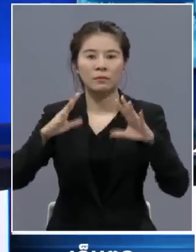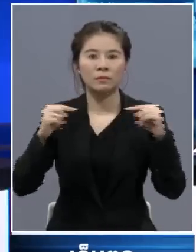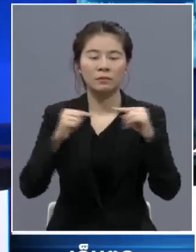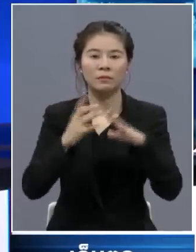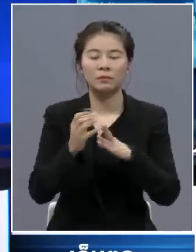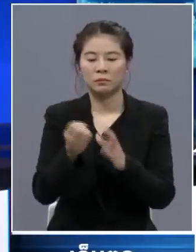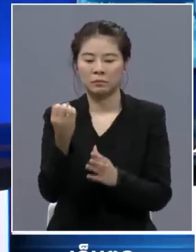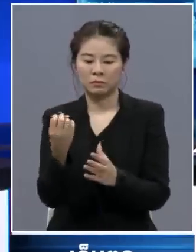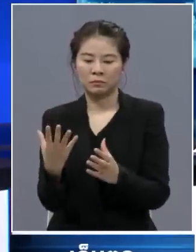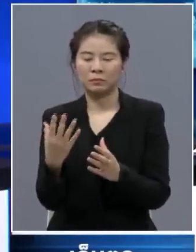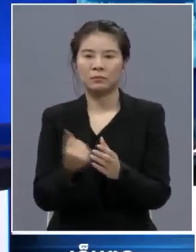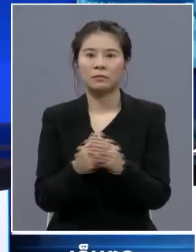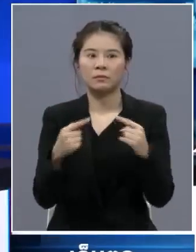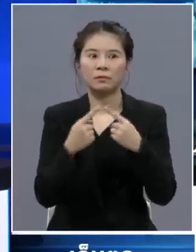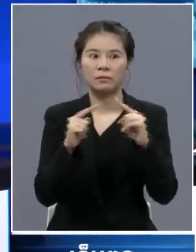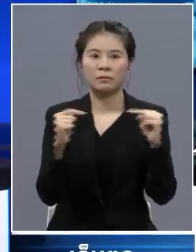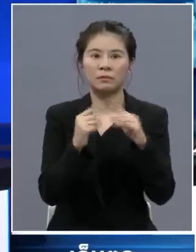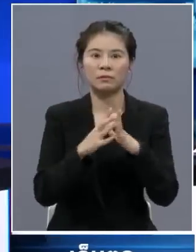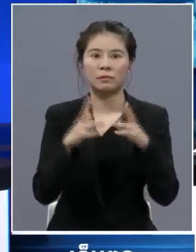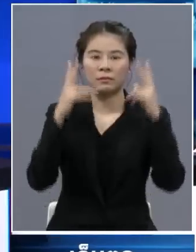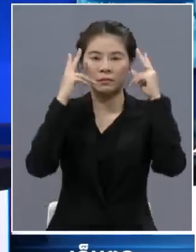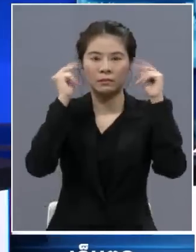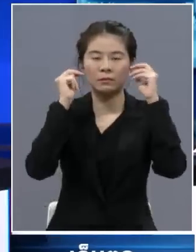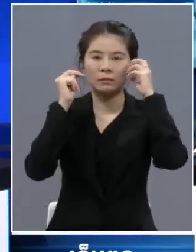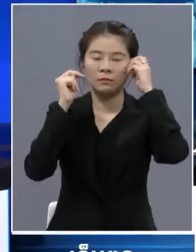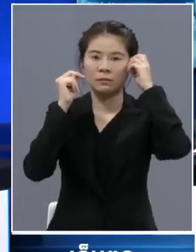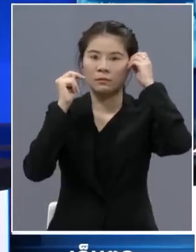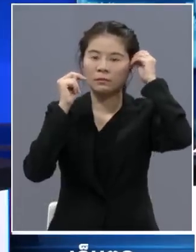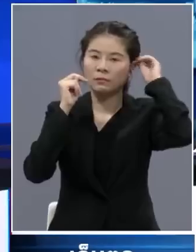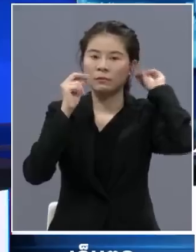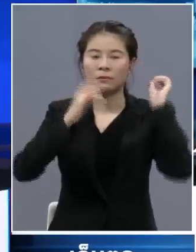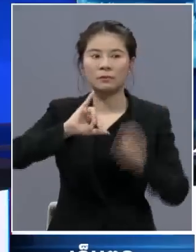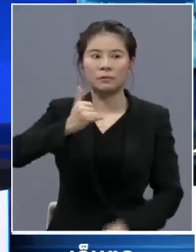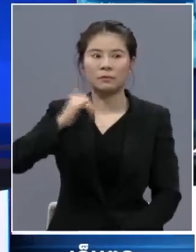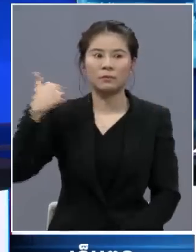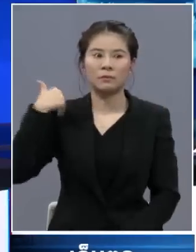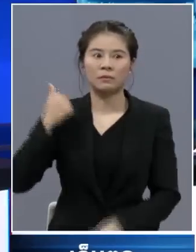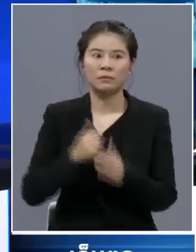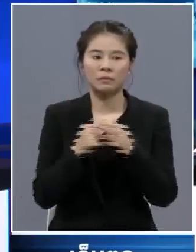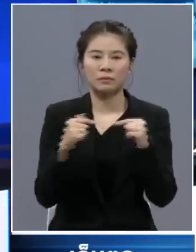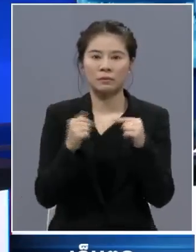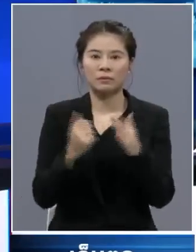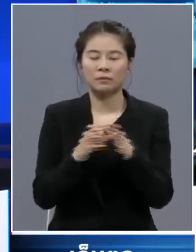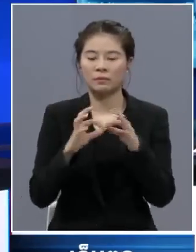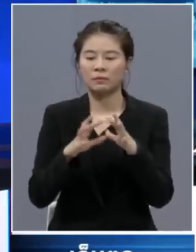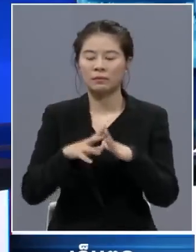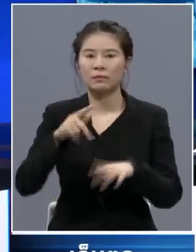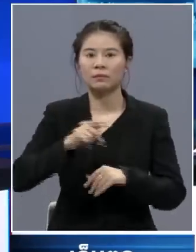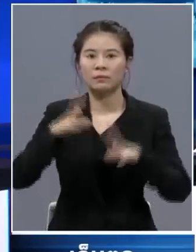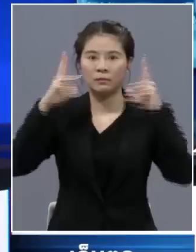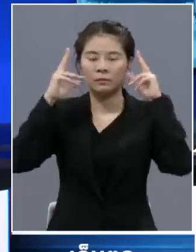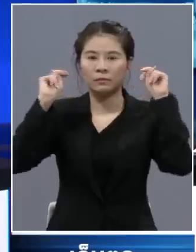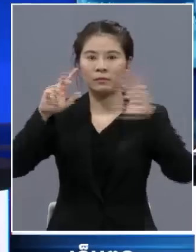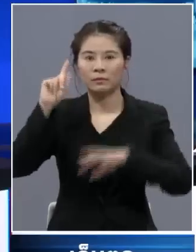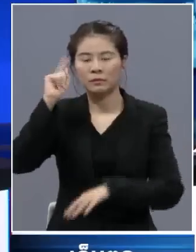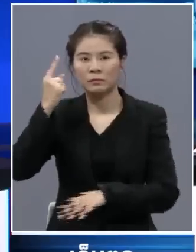งข้างมากแต่ถึงเวลาจะไปโหวตนายกจริงๆมันยังไม่แน่นอนจริงๆนะ ด้านของการโหวตนายกนี่ก็ขั้นนึงทั้งตัวของคุณพิธาเองเรื่องของการถือหุ้น